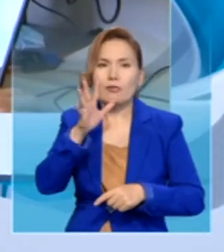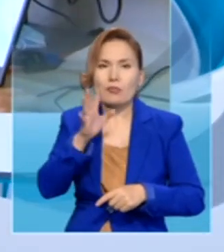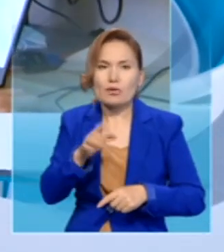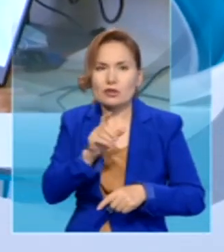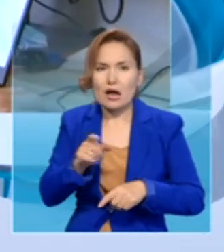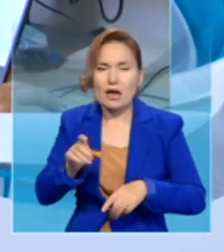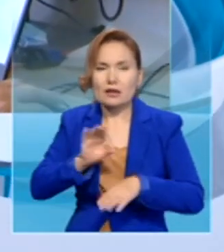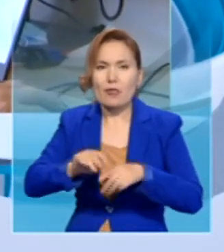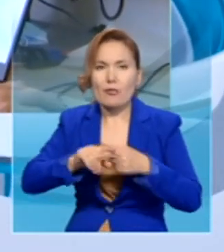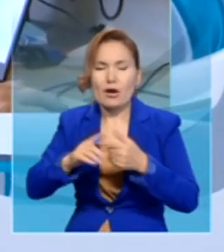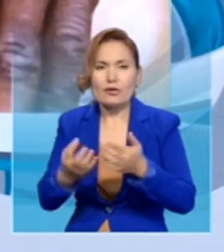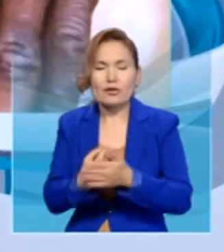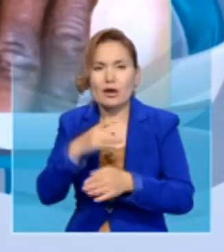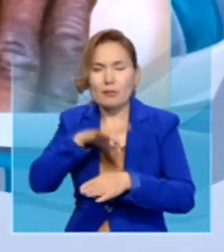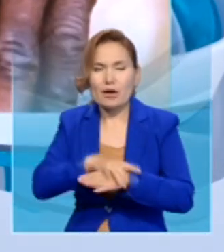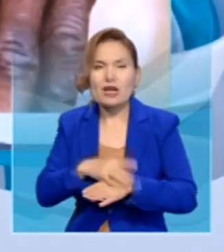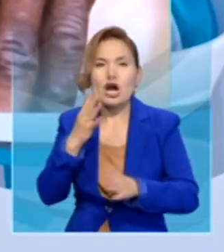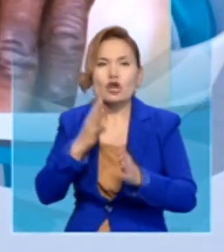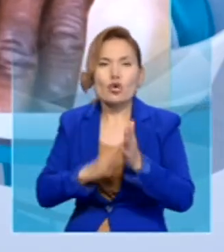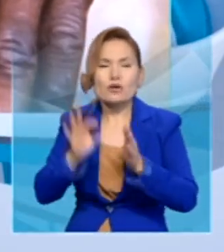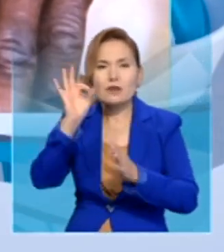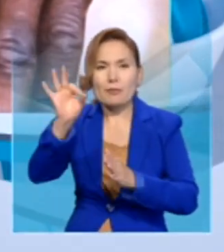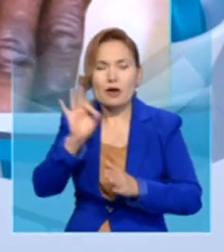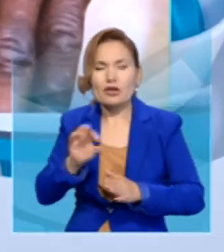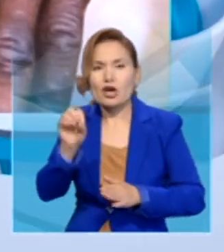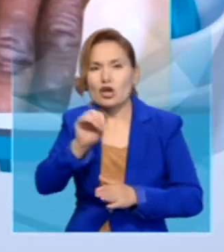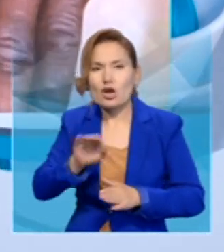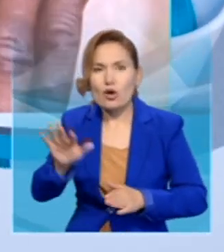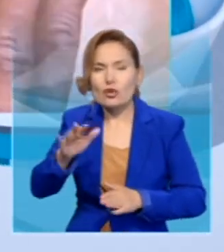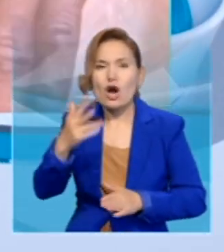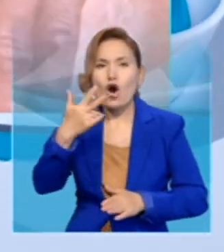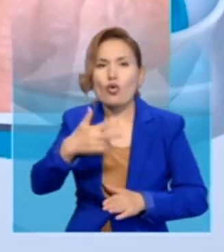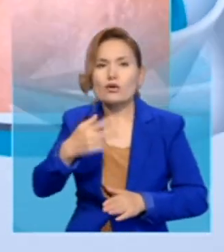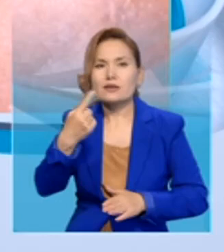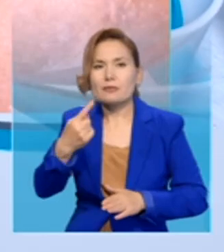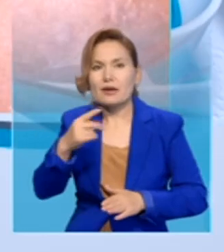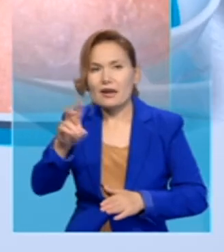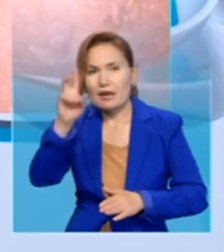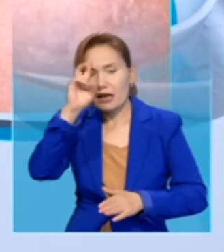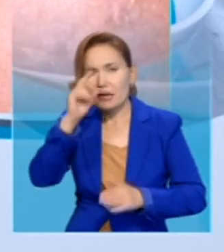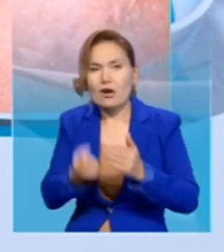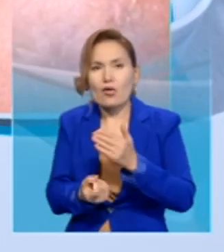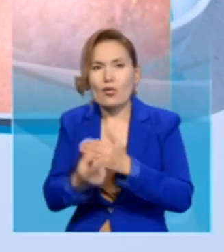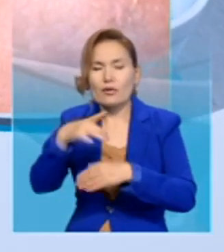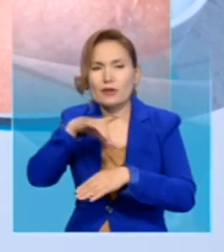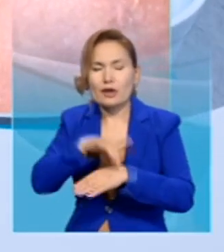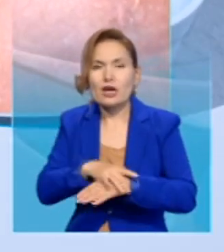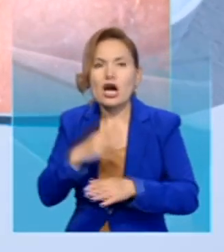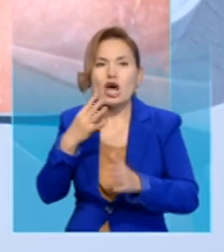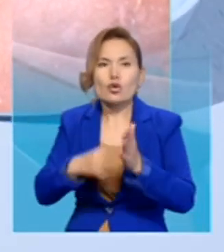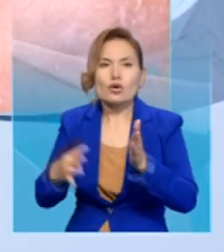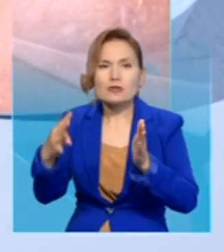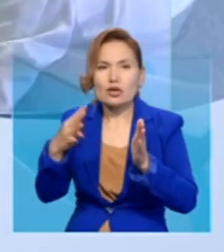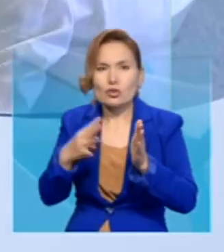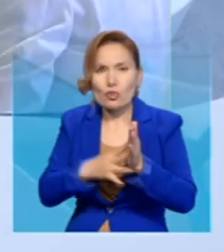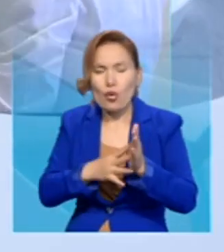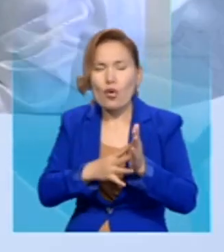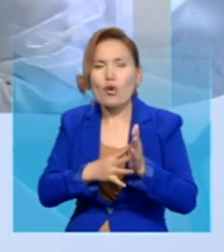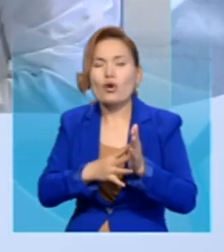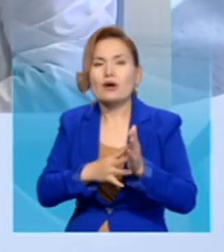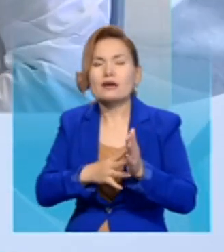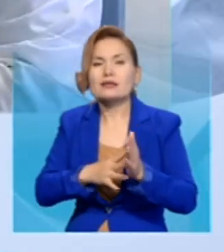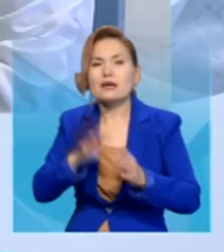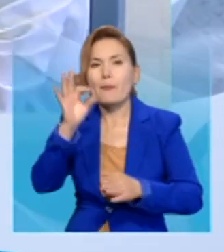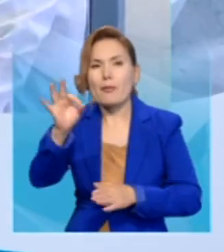тіркелген. Індетті жұқтырғандардың 90% Еуропаның 31 еліне тиесілі. Науқастардың 99% 21 мен 40